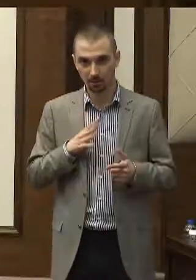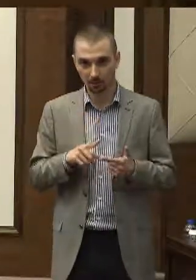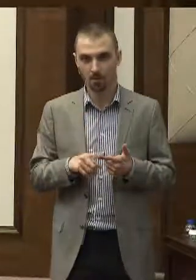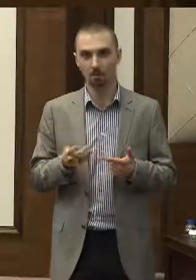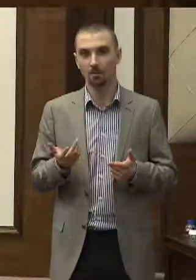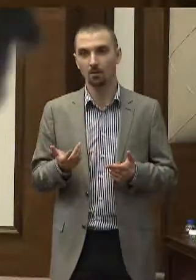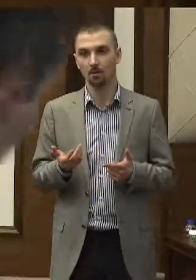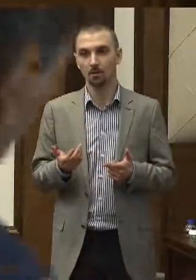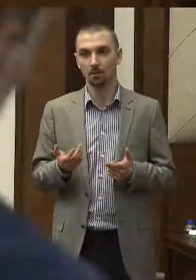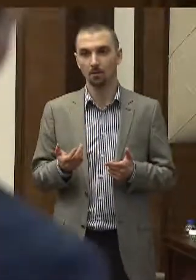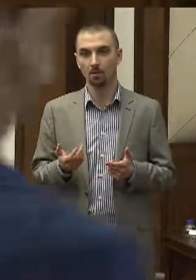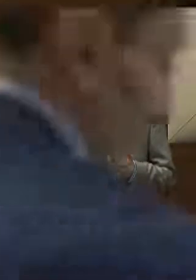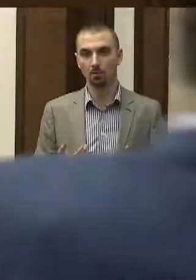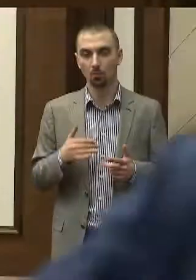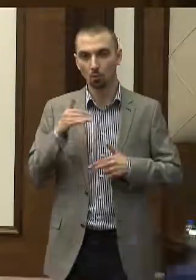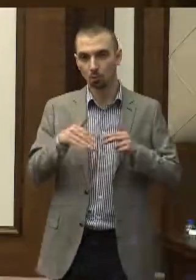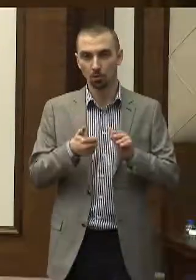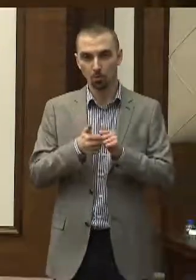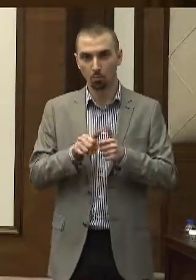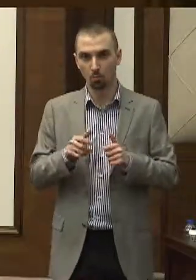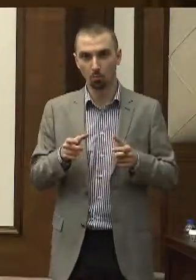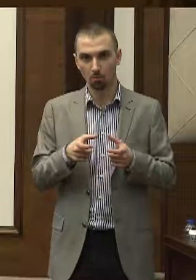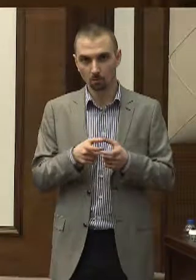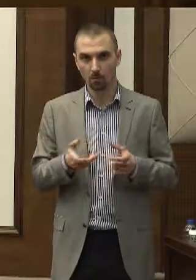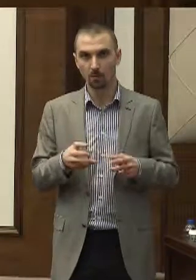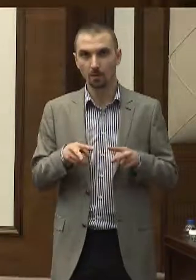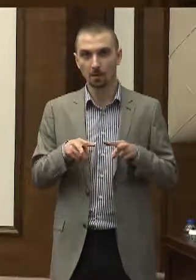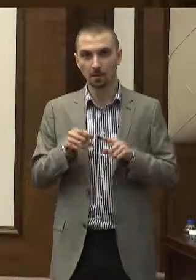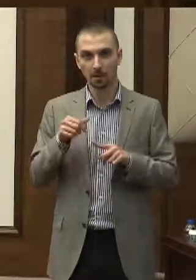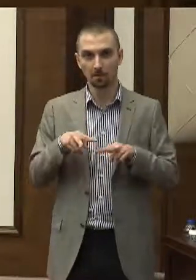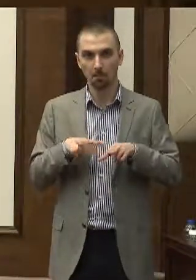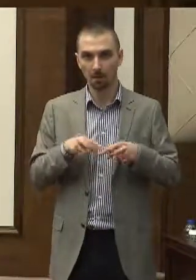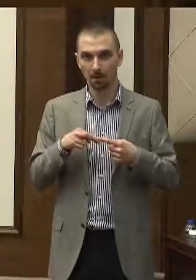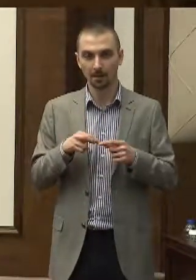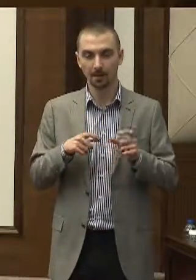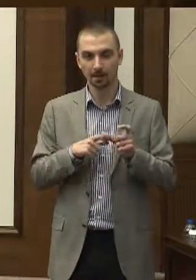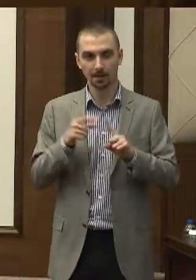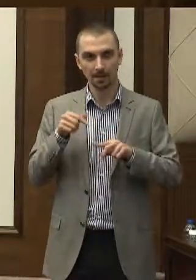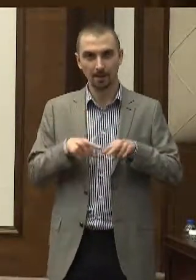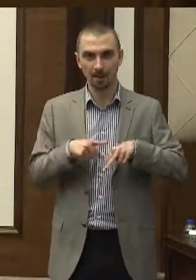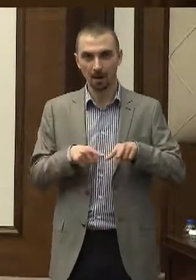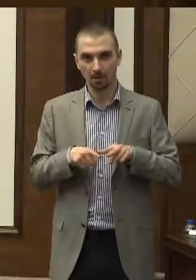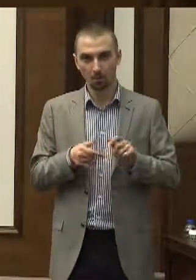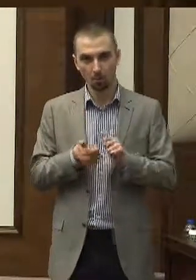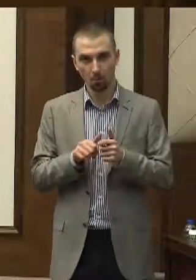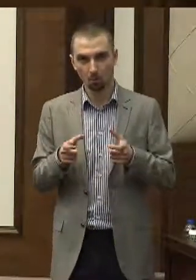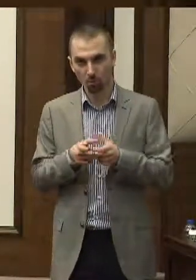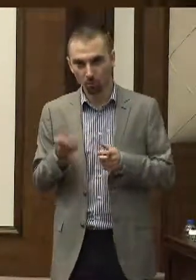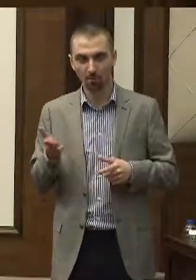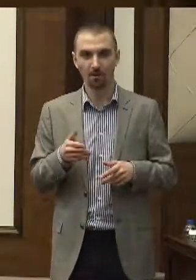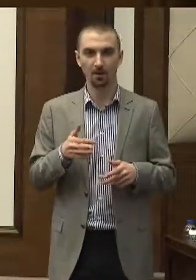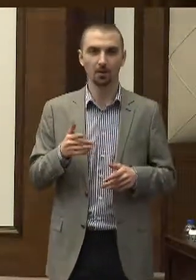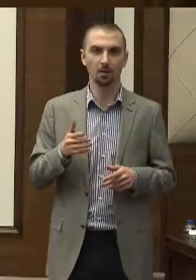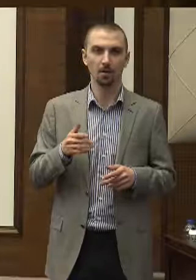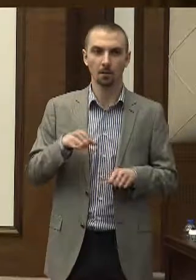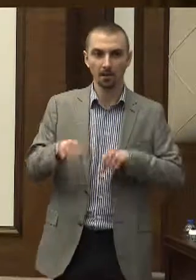almadılar. Güzelce Spor Kulübü, Mimar Sinan Spor Kulübü, Büyükçekmece Bisiklet Spor Kulübü, bir